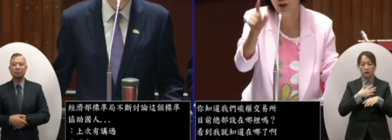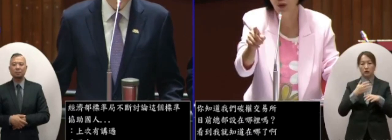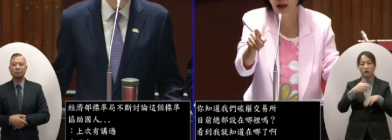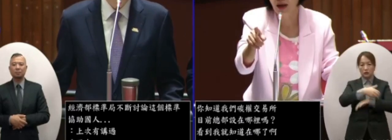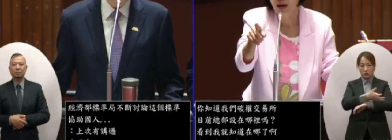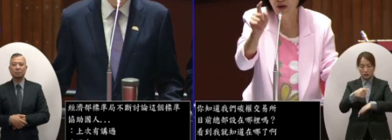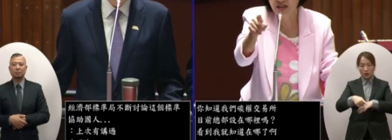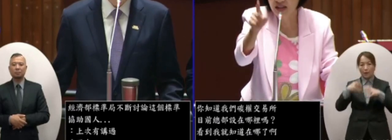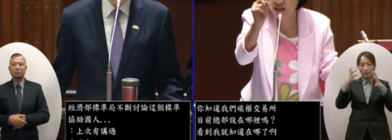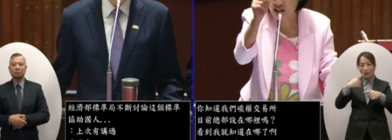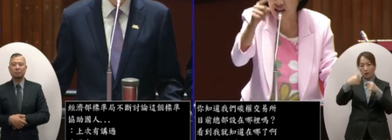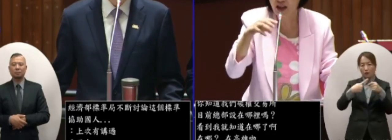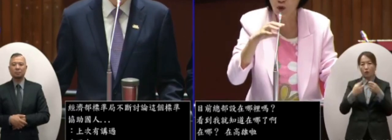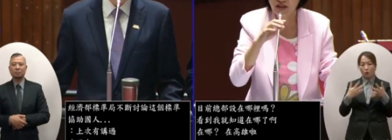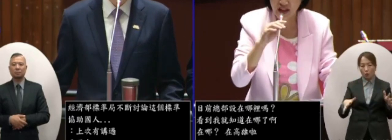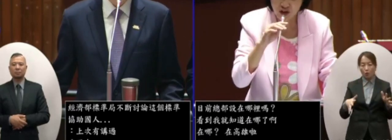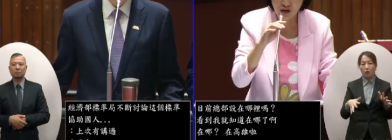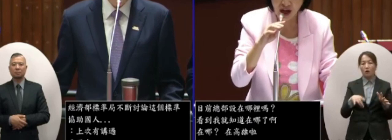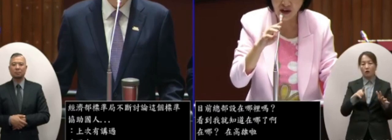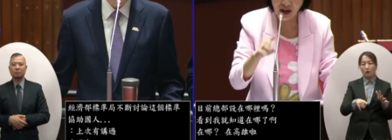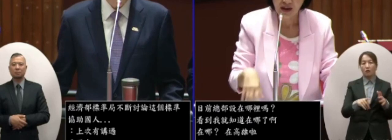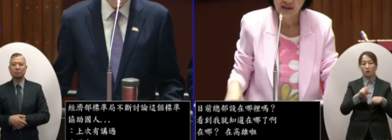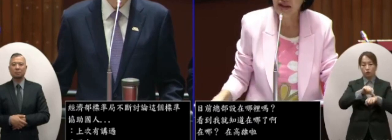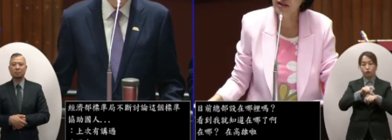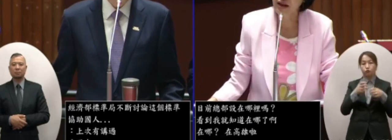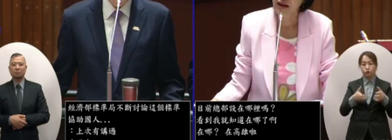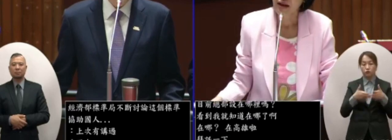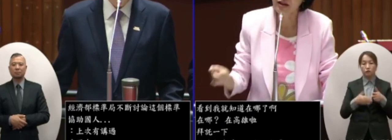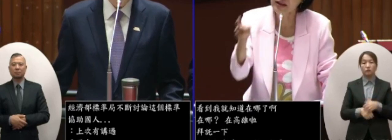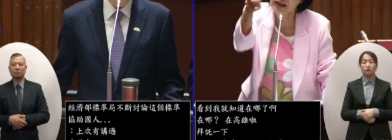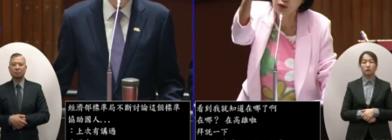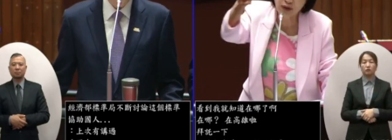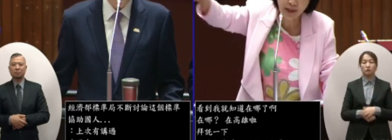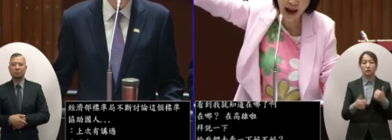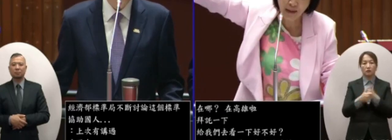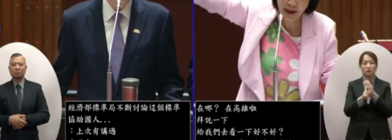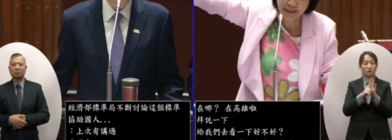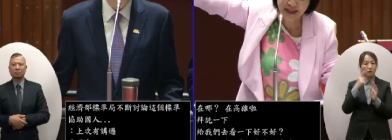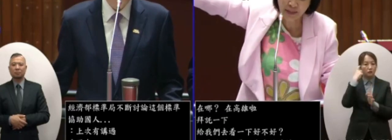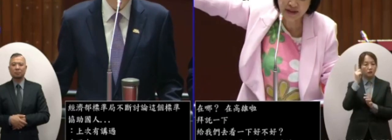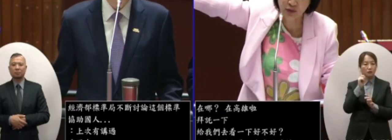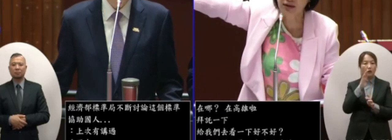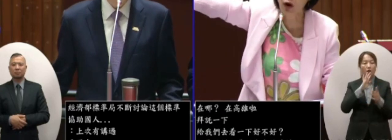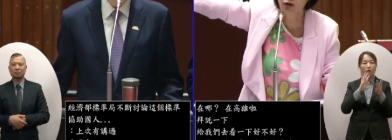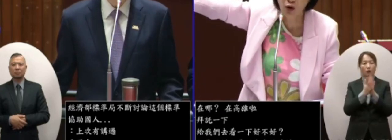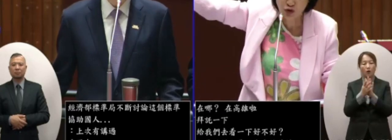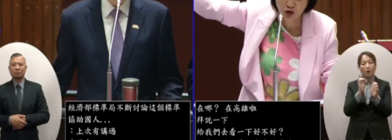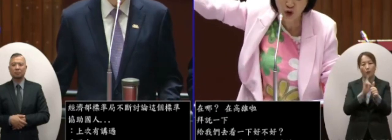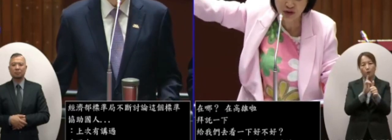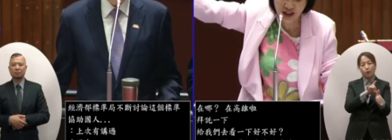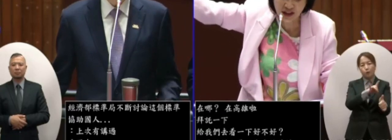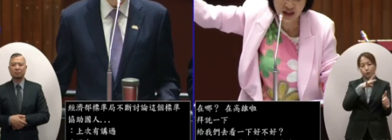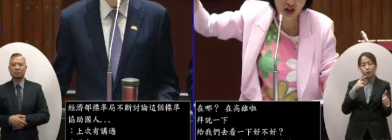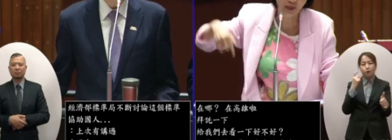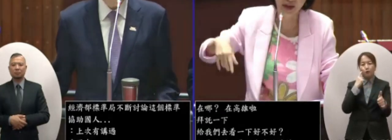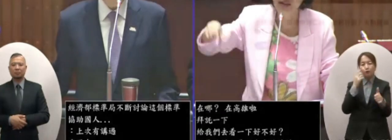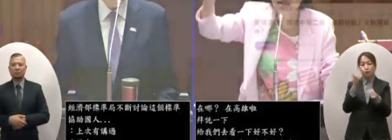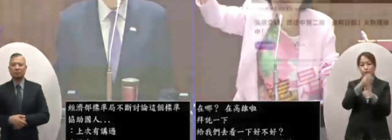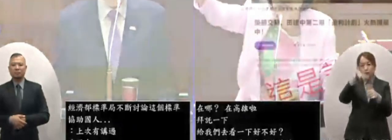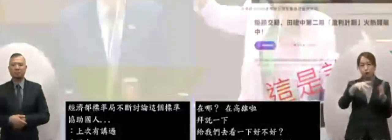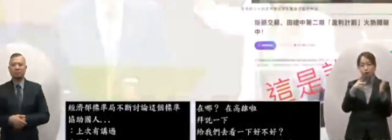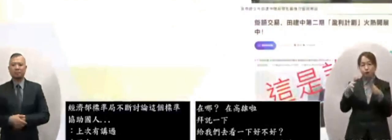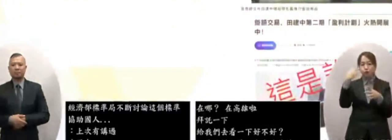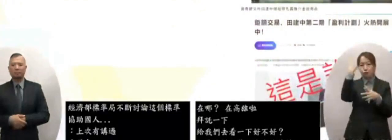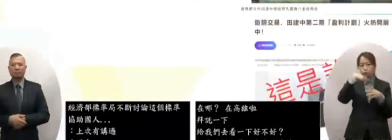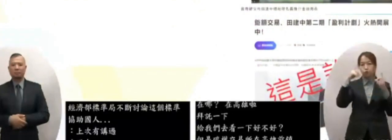院长成立一年多，这很重要哦。但是呢，成立一年多，现在马上被诈骗集团盗用总经理的照片跟资料，而且